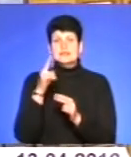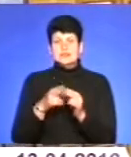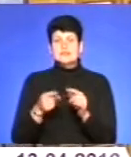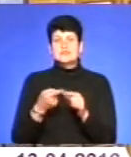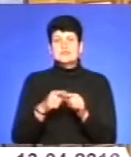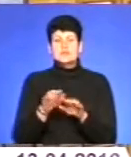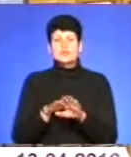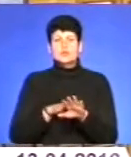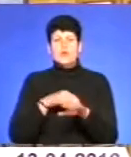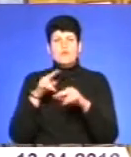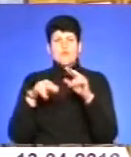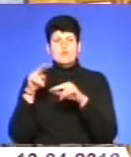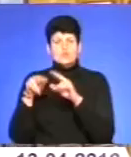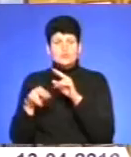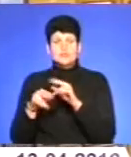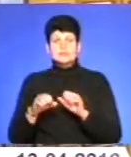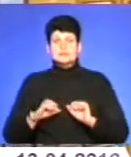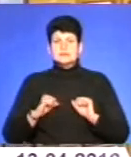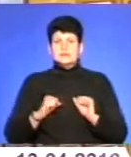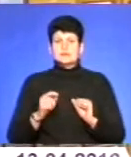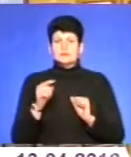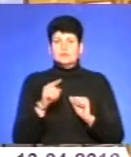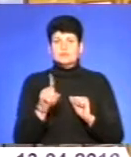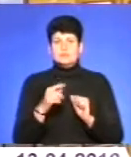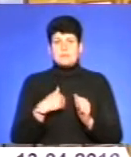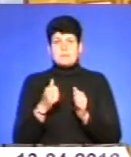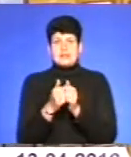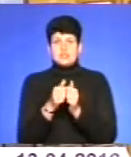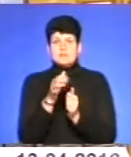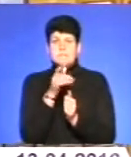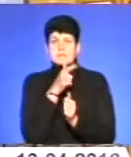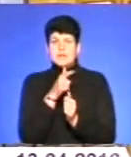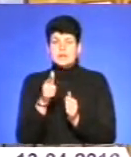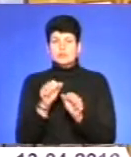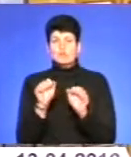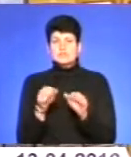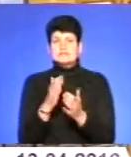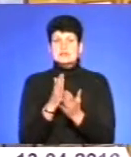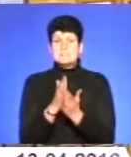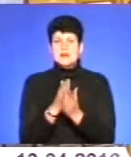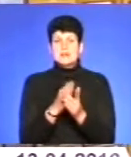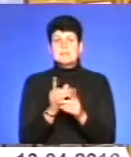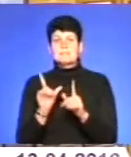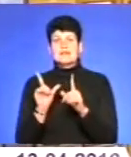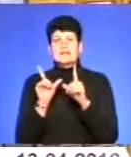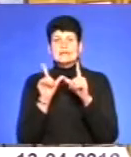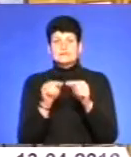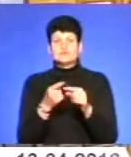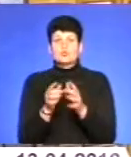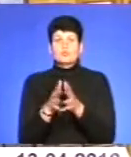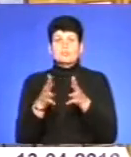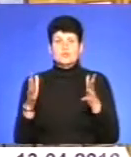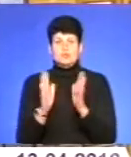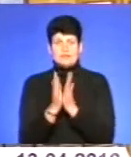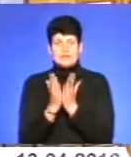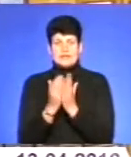довгобуд, очевидно, доклали зусиль для того, щоб ми в найближчий період по можливості мали переїхати ось цю більшу бібліотеку.